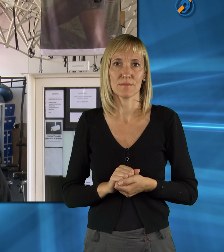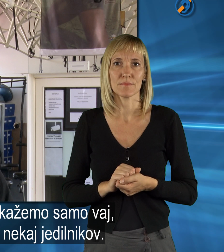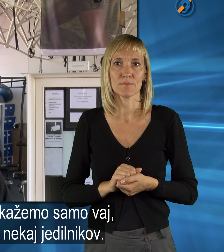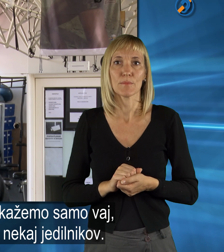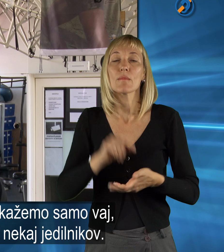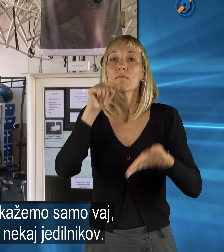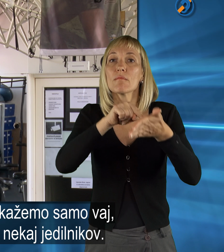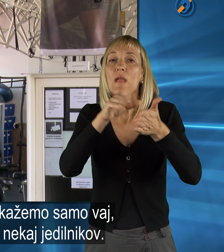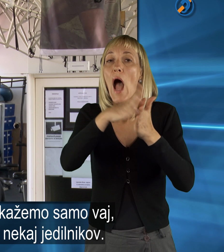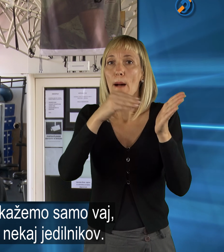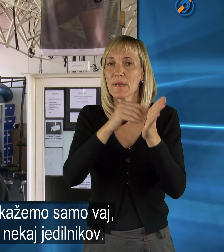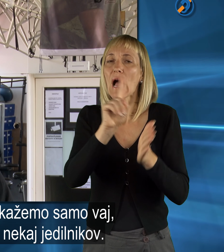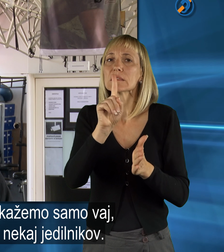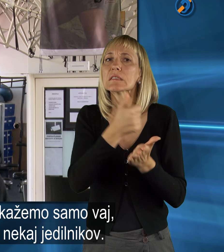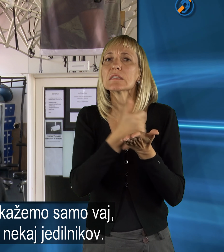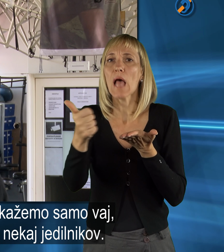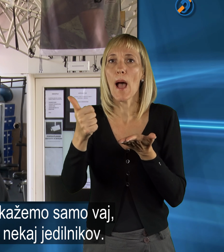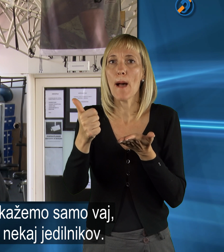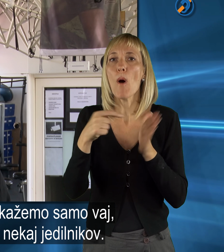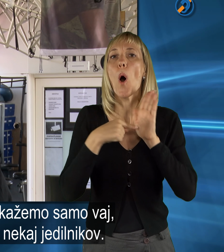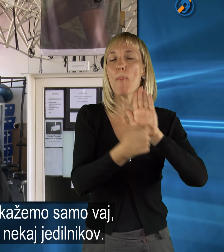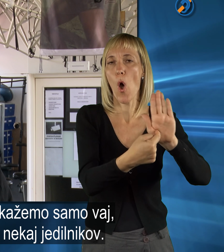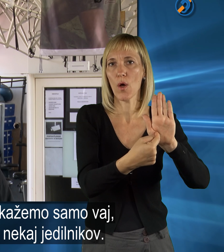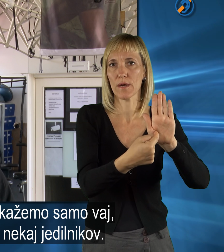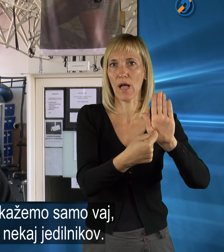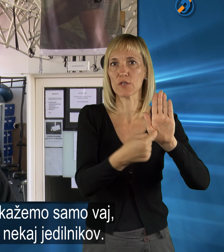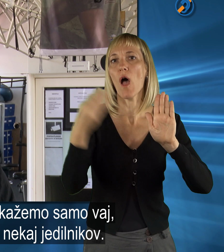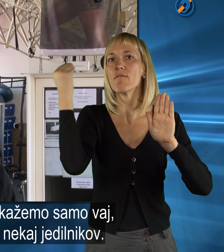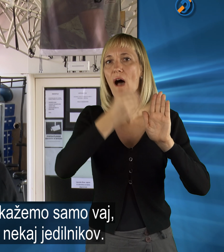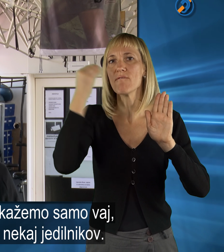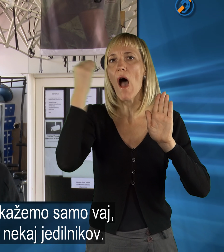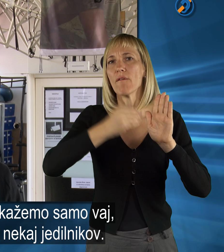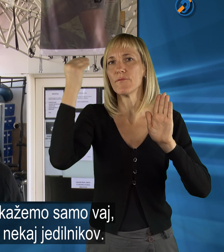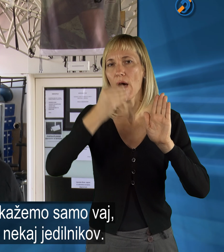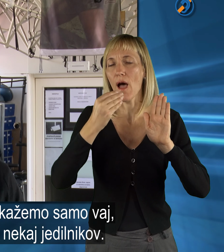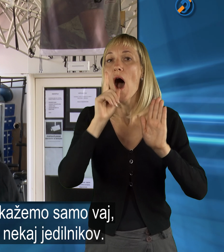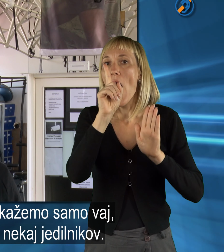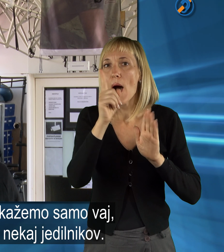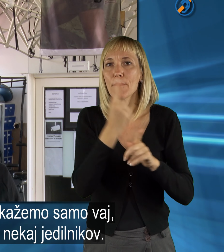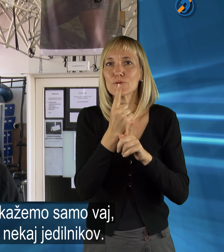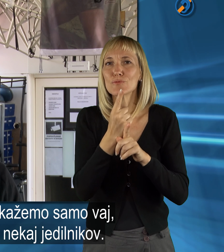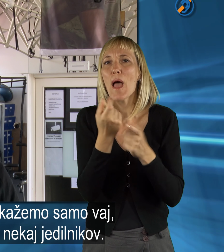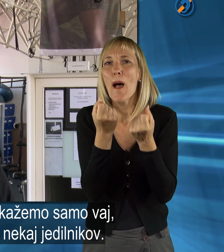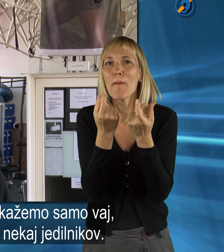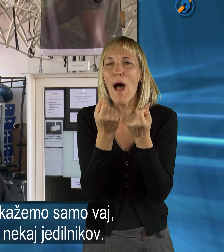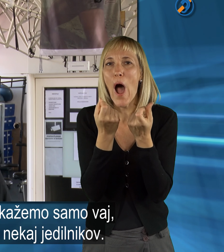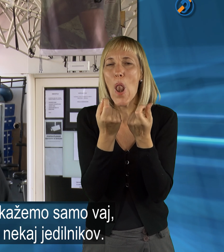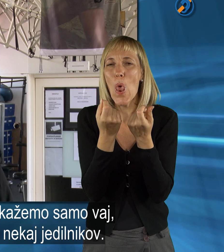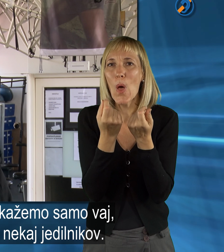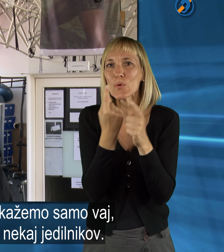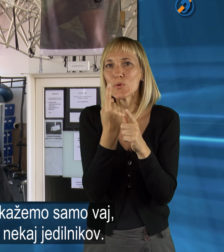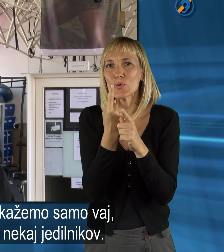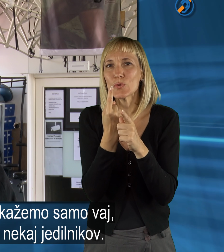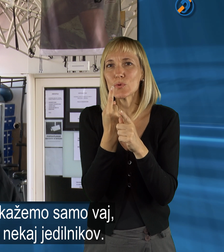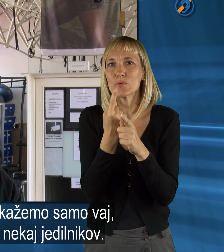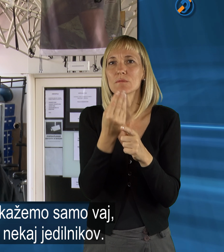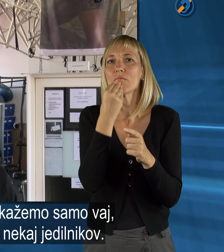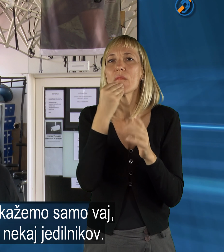V tej aplikaciji ni samo v bistvu, da pokažemo vaje, vaje, ampak v bistvu tudi mič, imamo, bomo